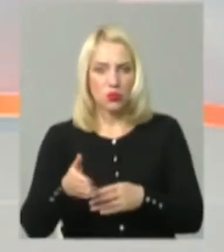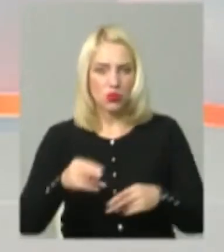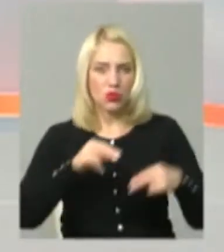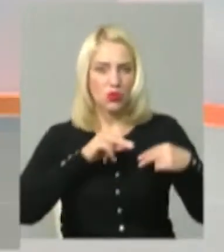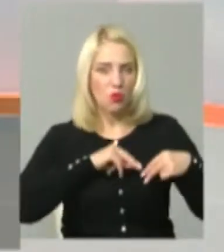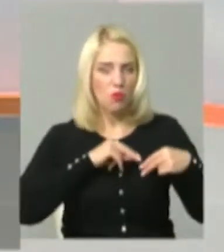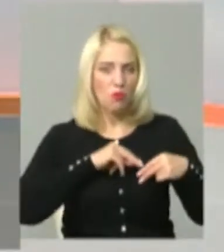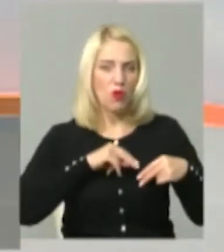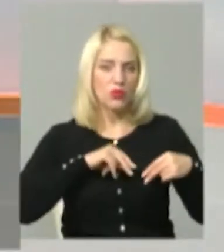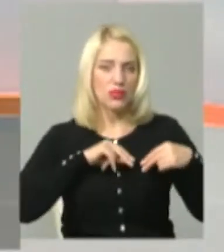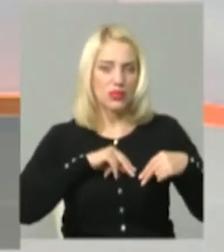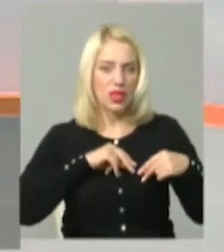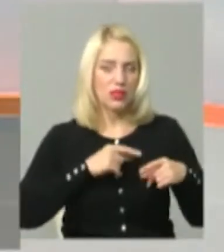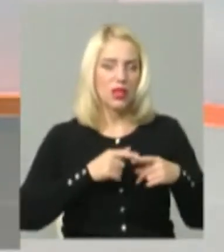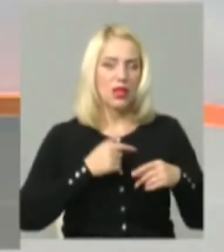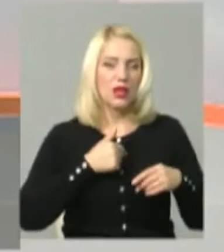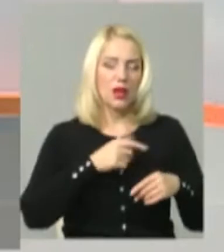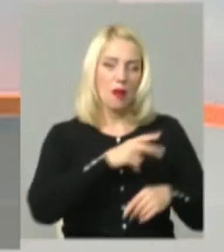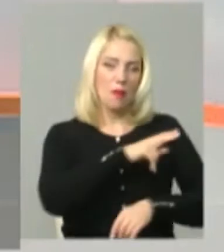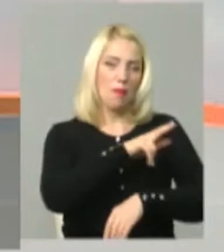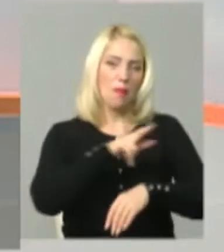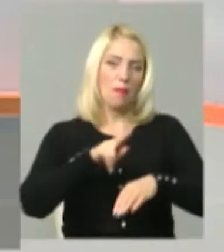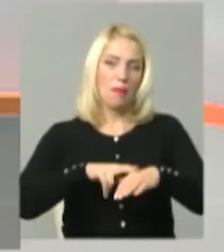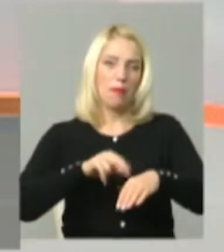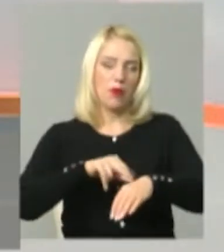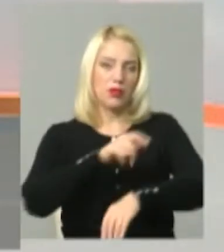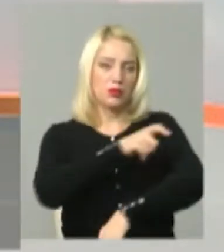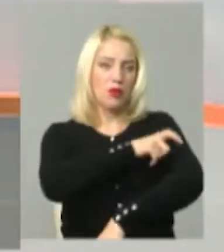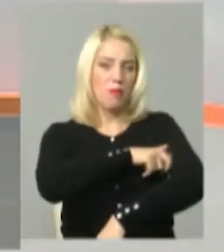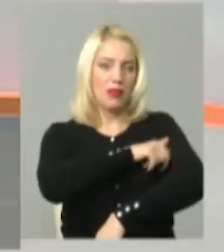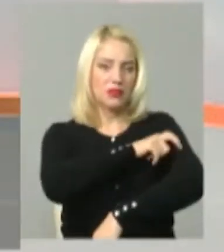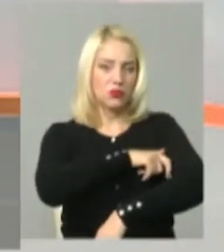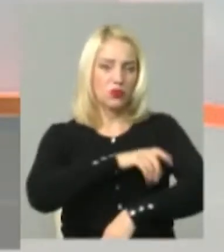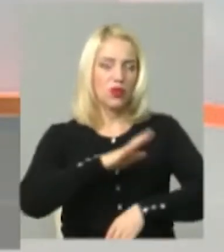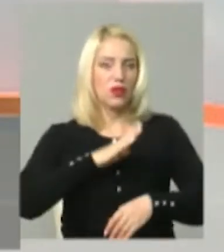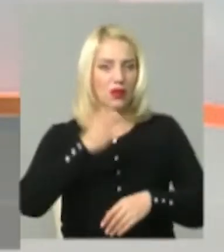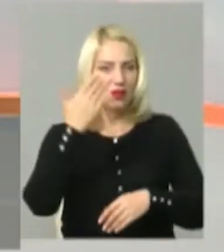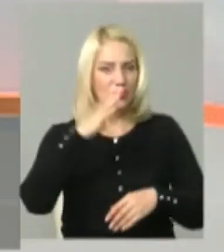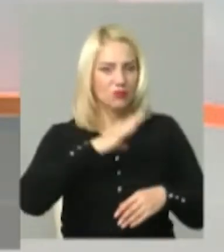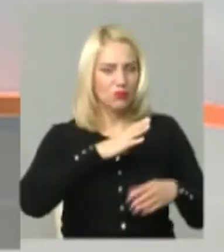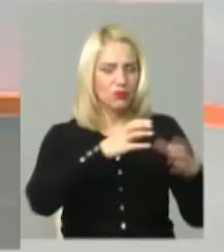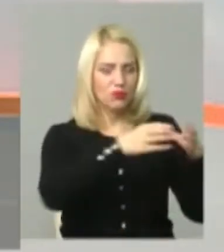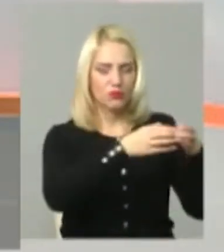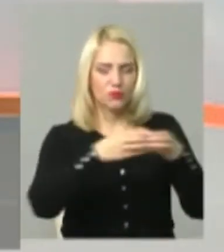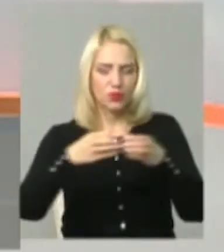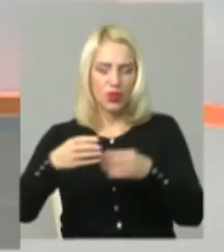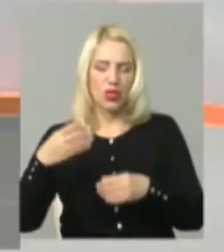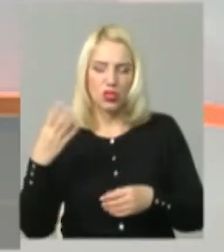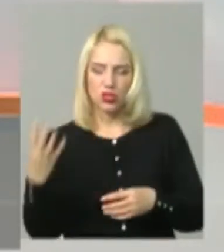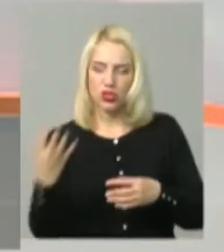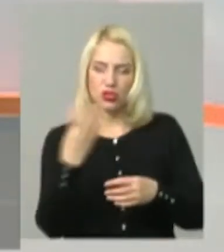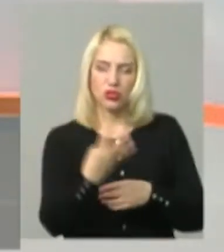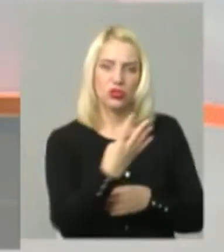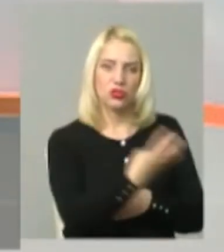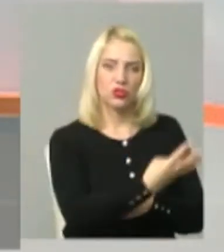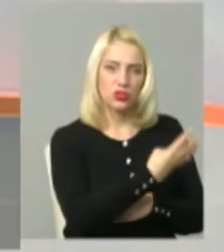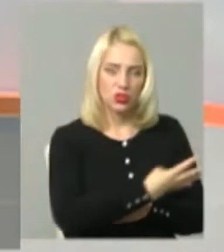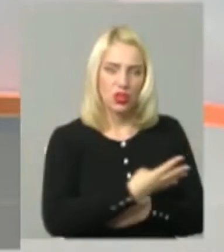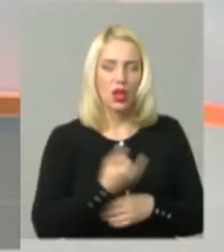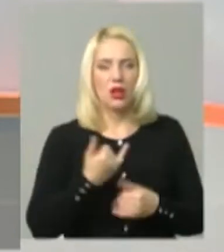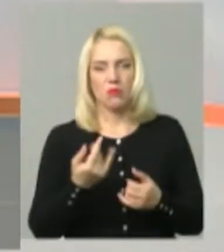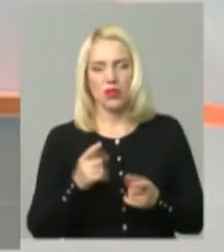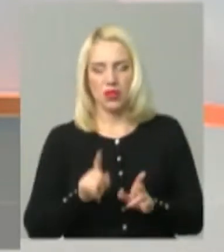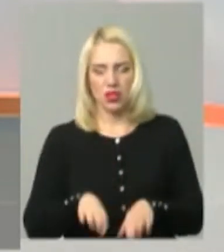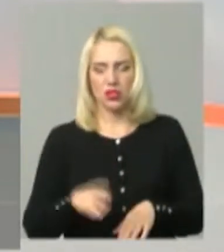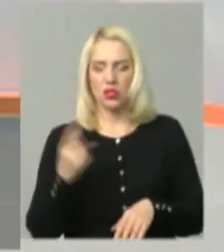скорочували керівників секторів реагування патрульної поліції, яких було в кожному підрозділі 4, ми їх залишили по одному, а решта,